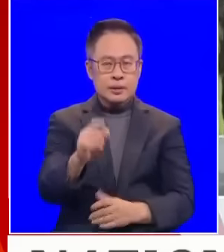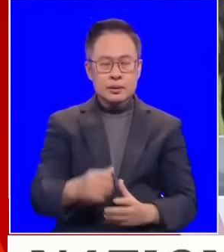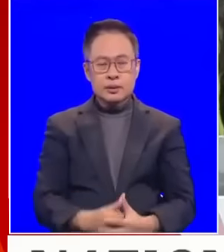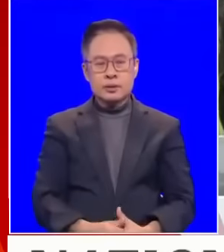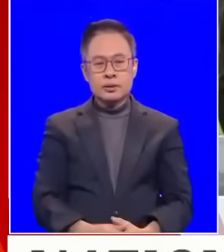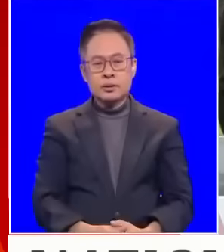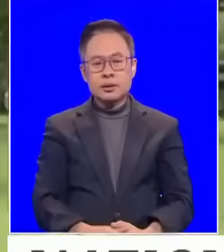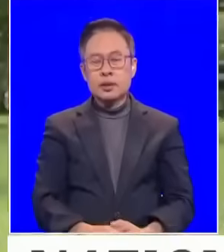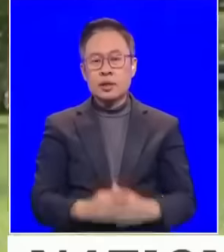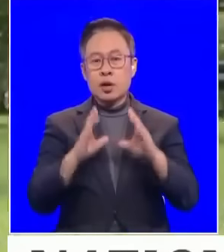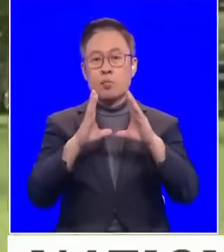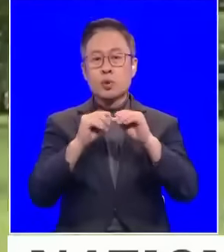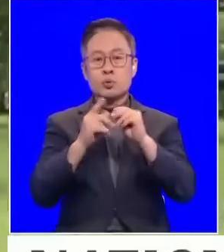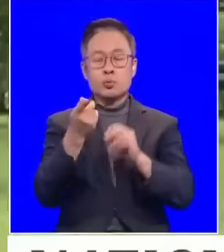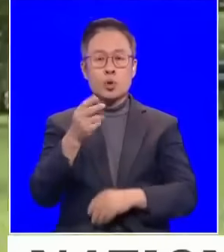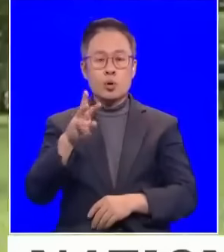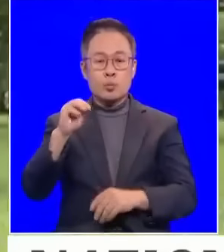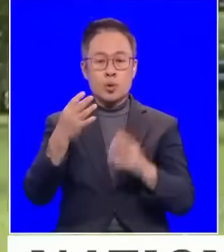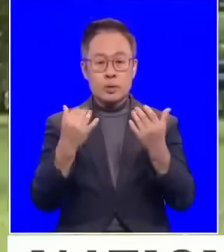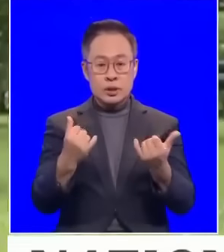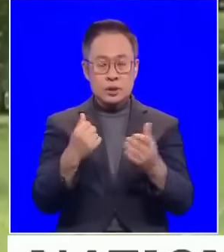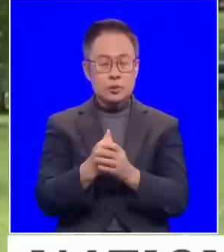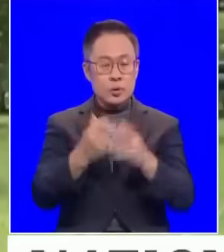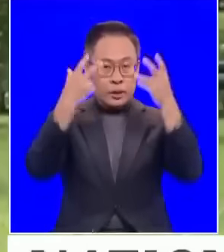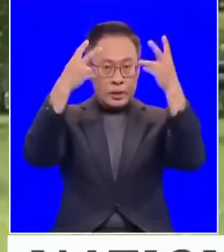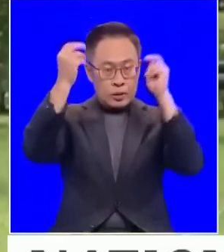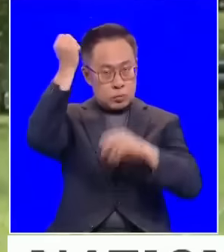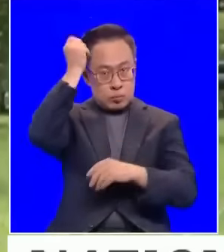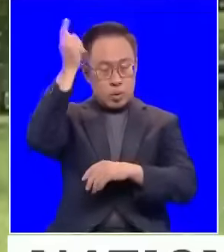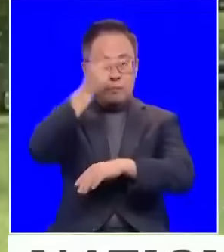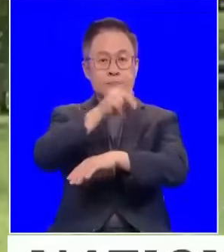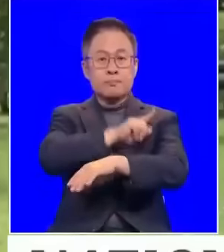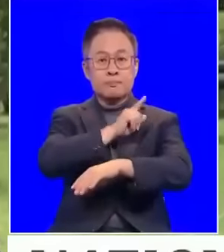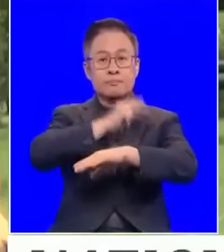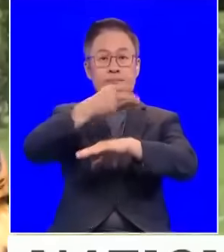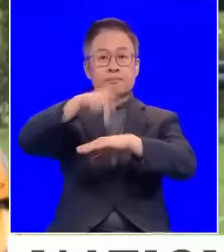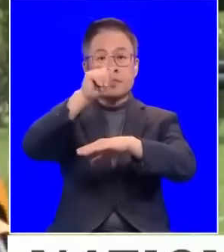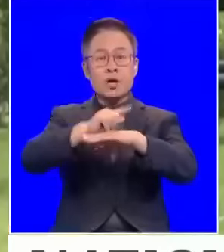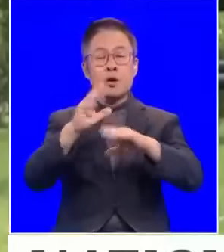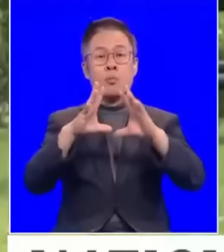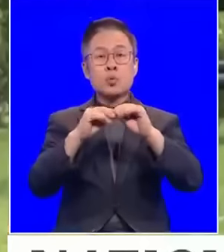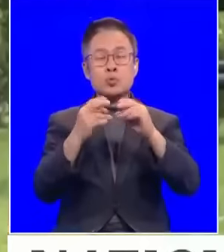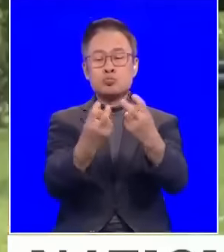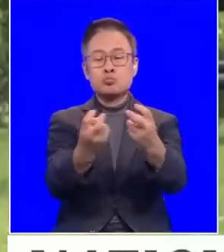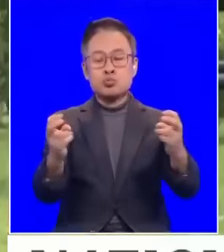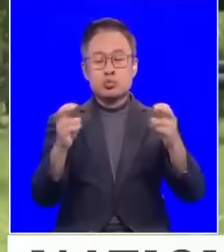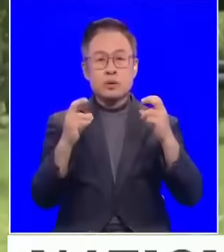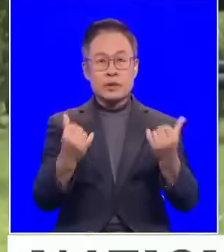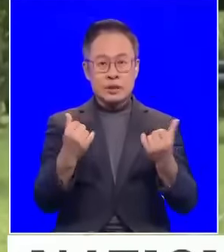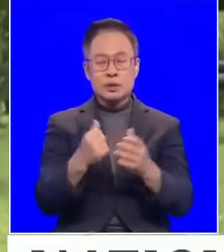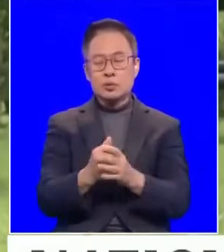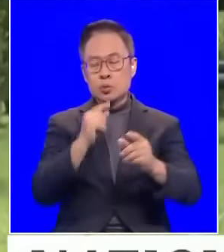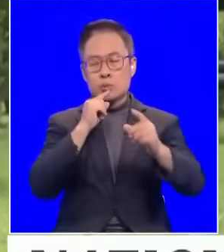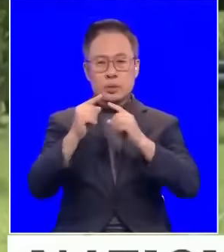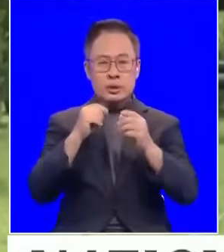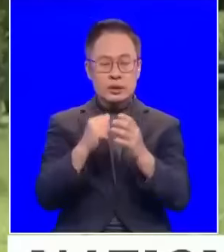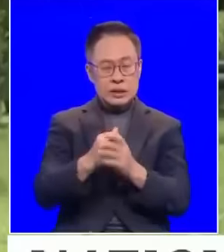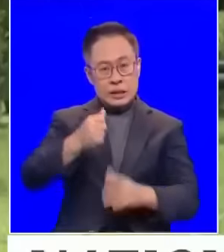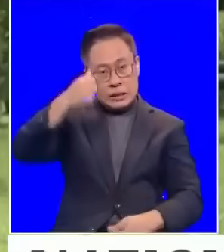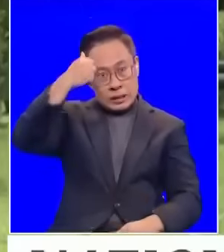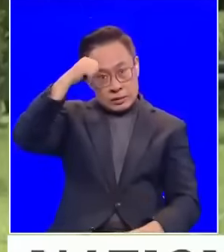การประชุมคณะรัฐมนตรีนำโดยนางสาวแพทองธารชินวัตรวันนี้ยังคงต้องติดตามเรื่องคดีตักใบที่จะหมดอายุความในอีก3วันนะคะ